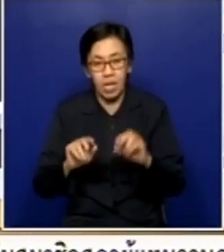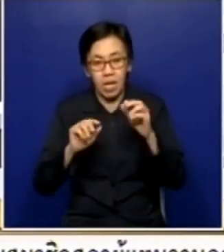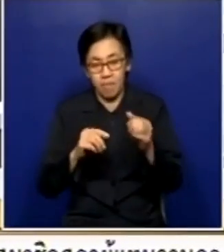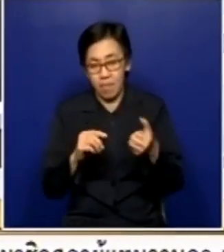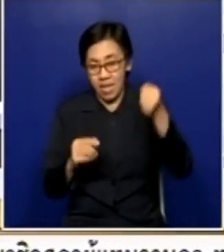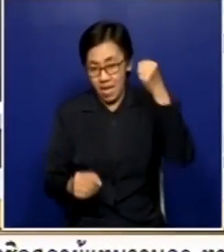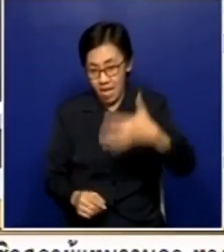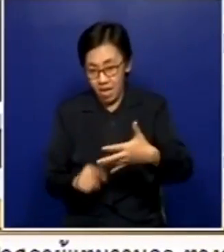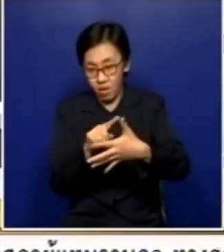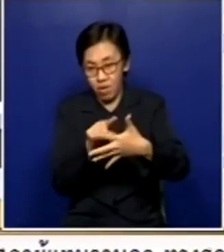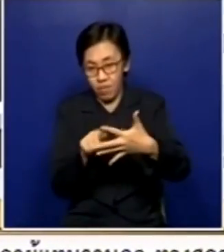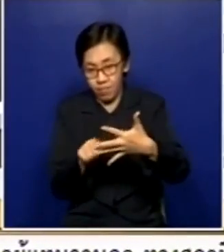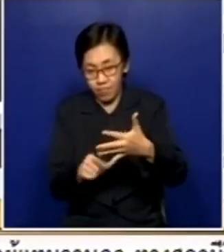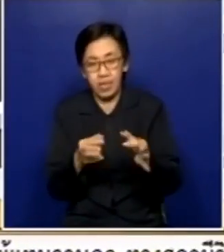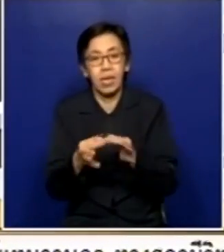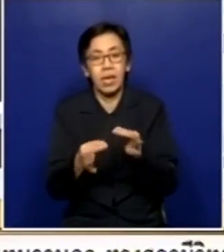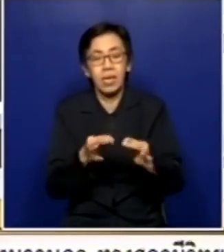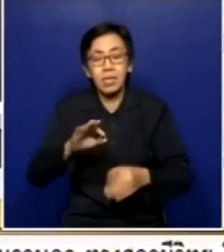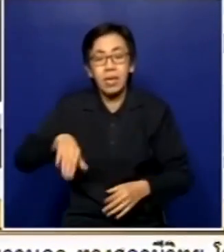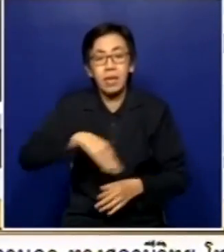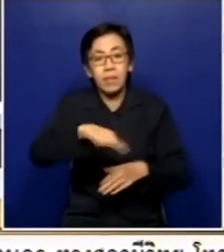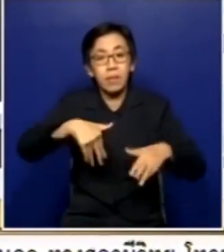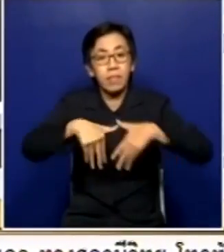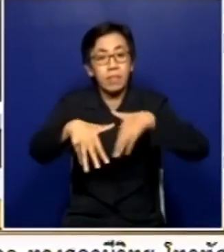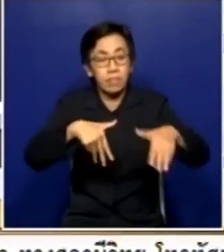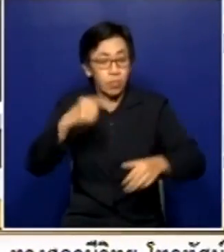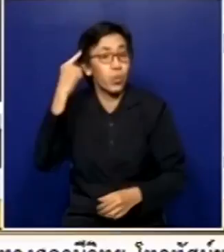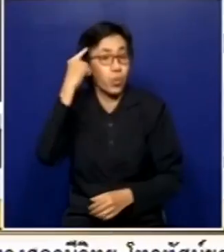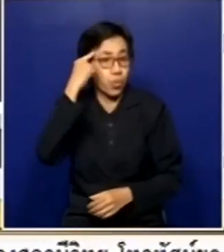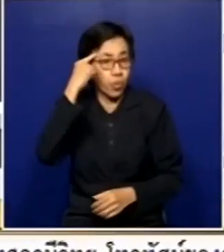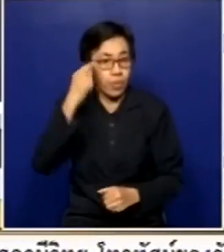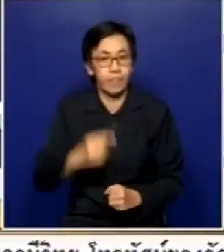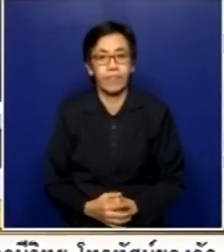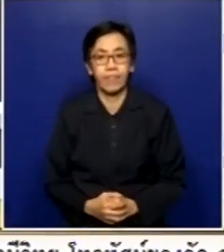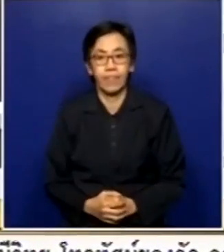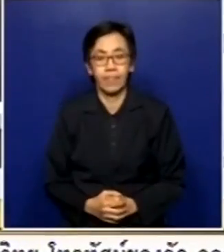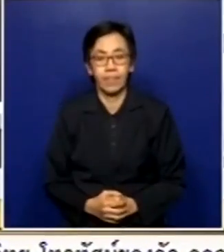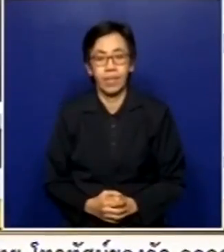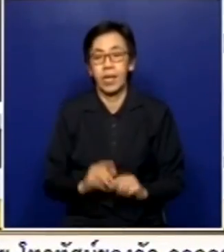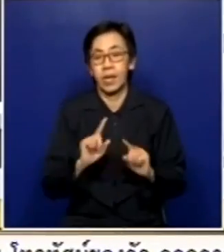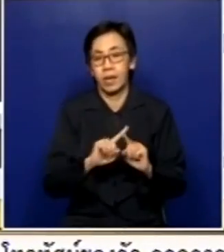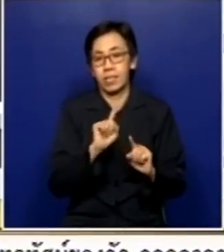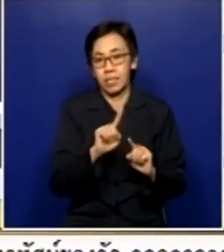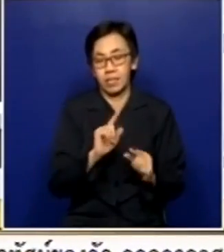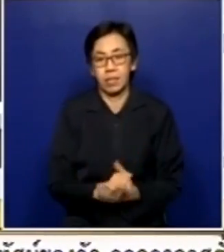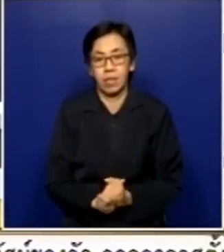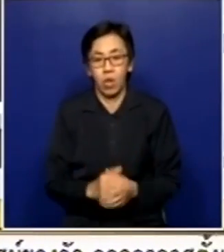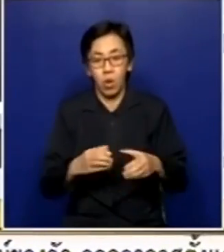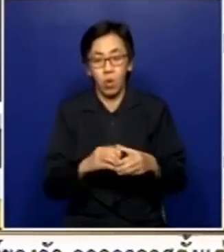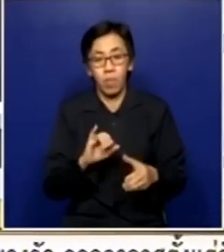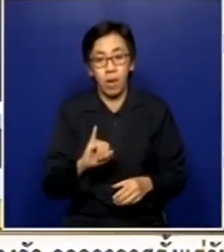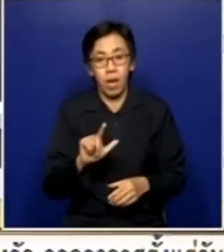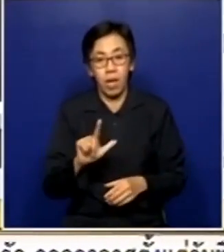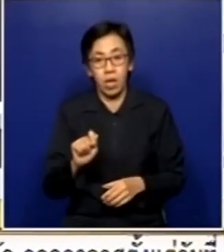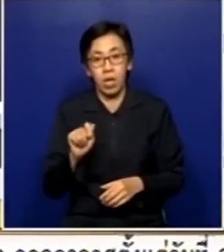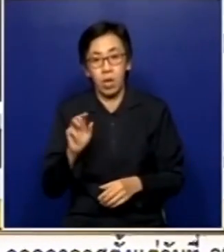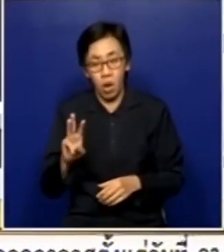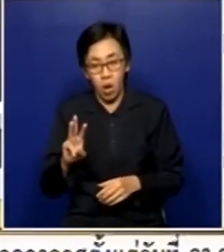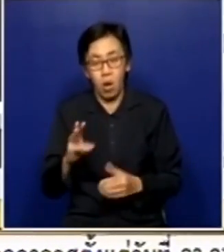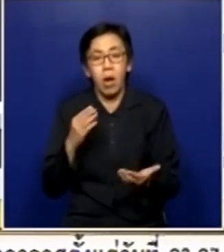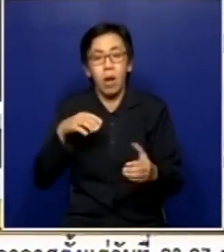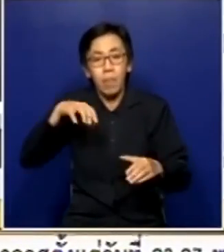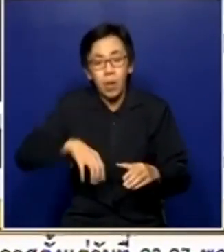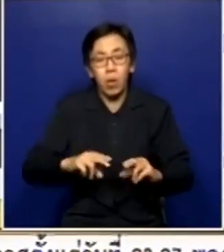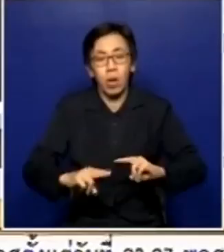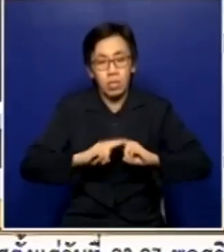ที่จะชี้ให้พี่น้องประชาชนเห็นนะครับว่าหนึ่งไอรอเป็นองค์กรเอกชนที่รับเงินสนับสนุน